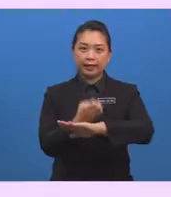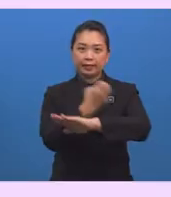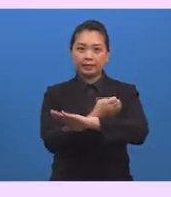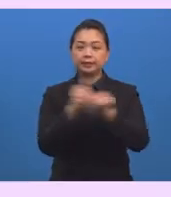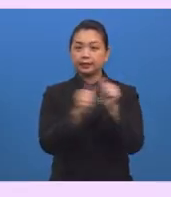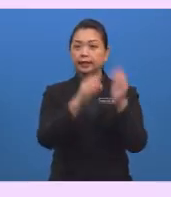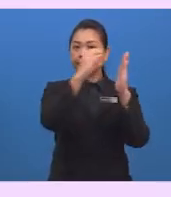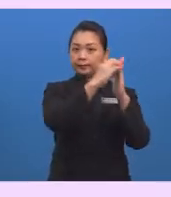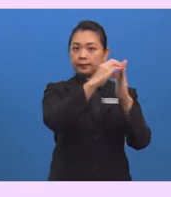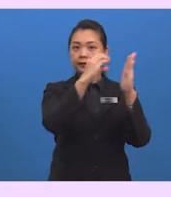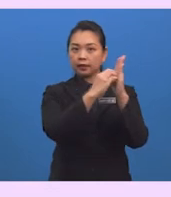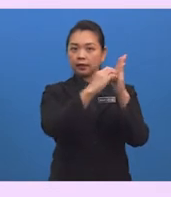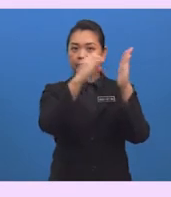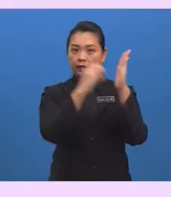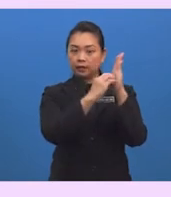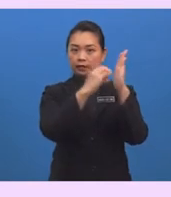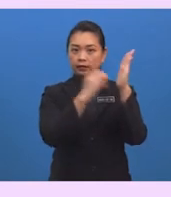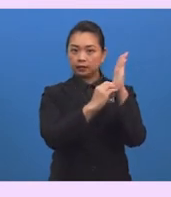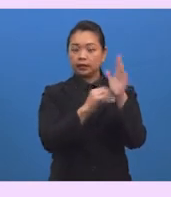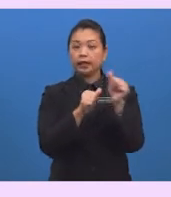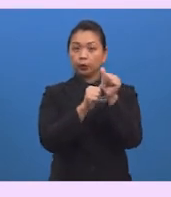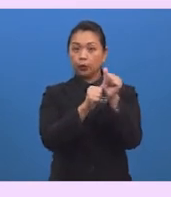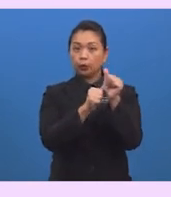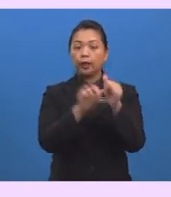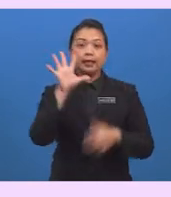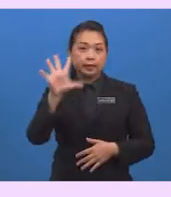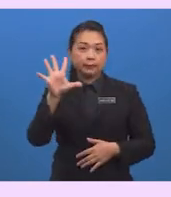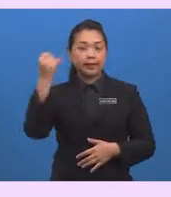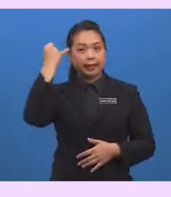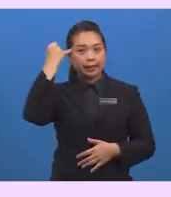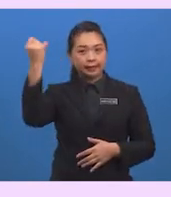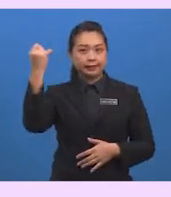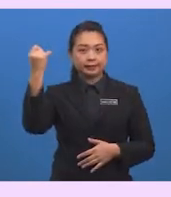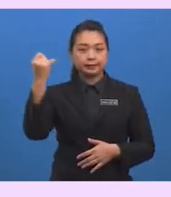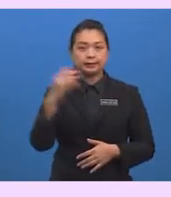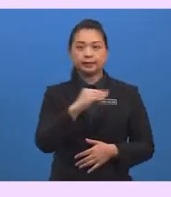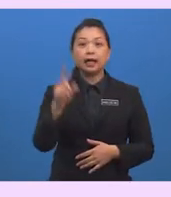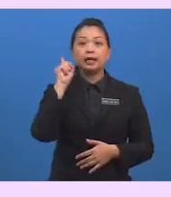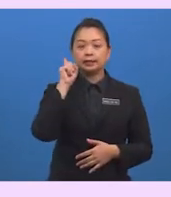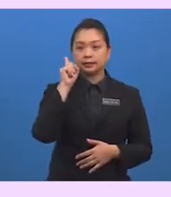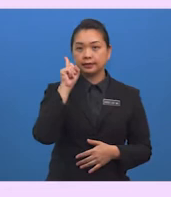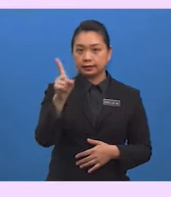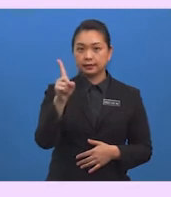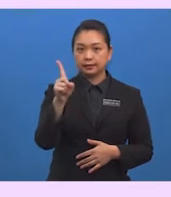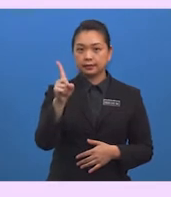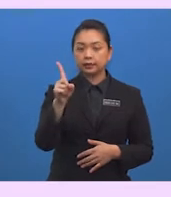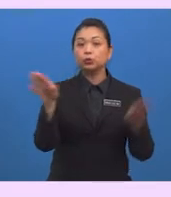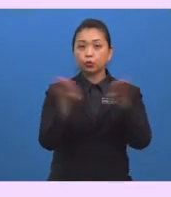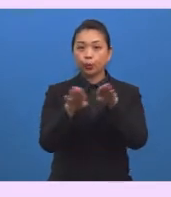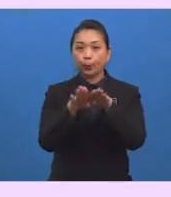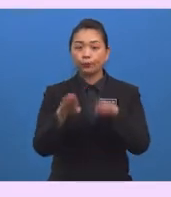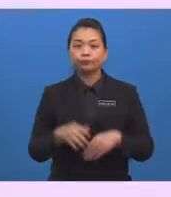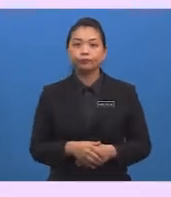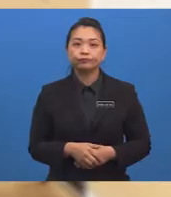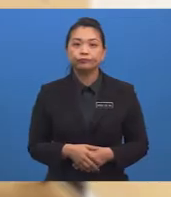dengan perenggan pengenalan, diikuti dengan 5 perenggan idea dan seterusnya 1 perenggan